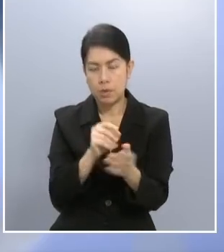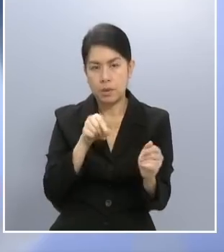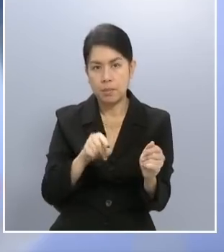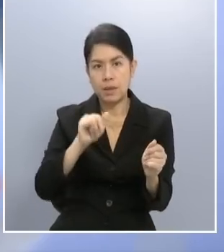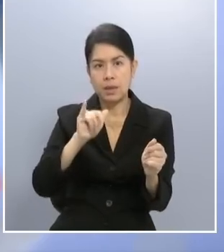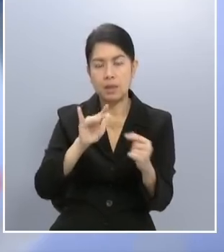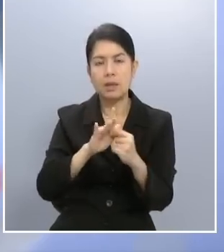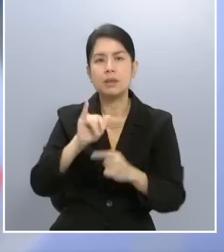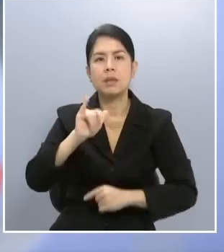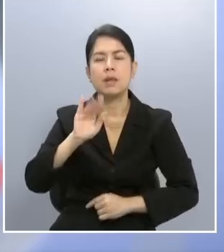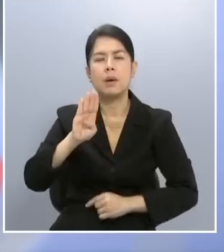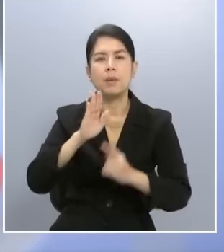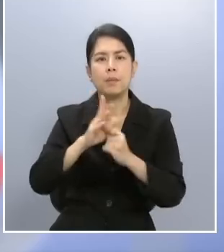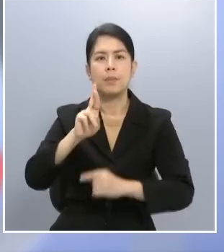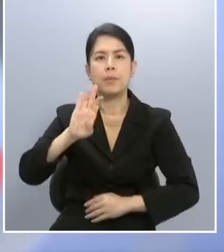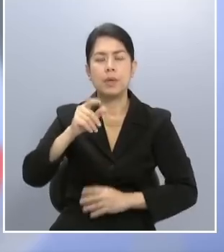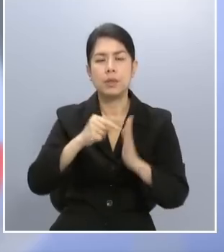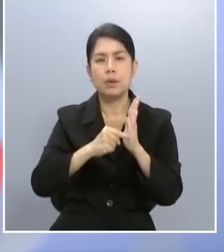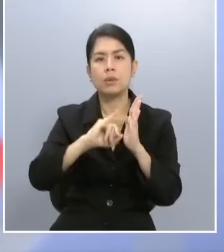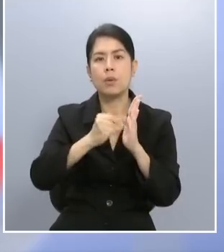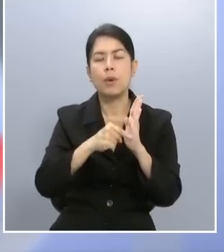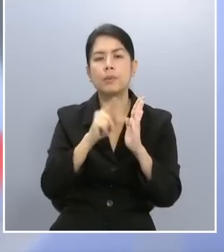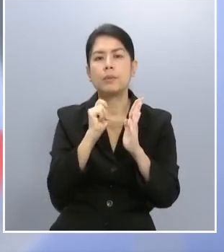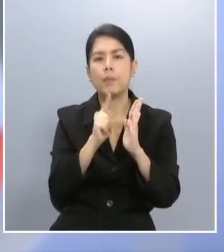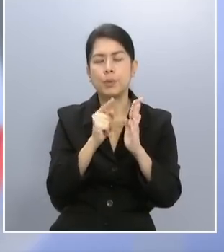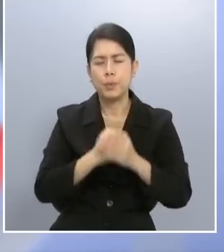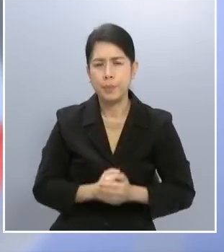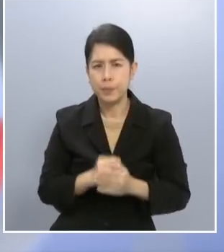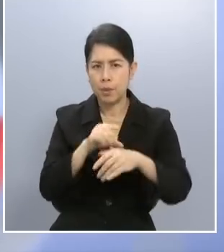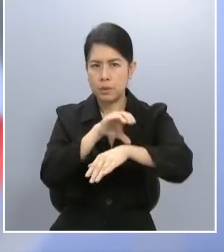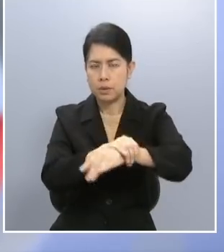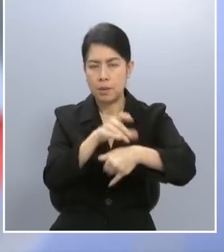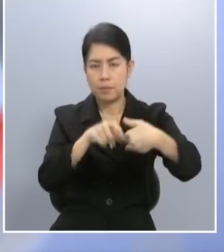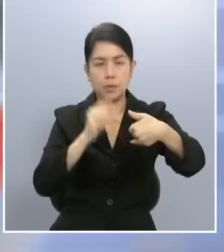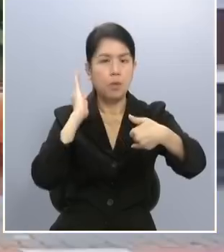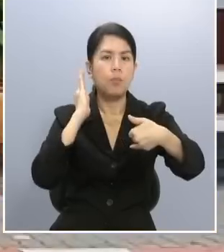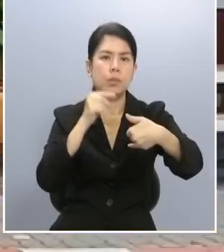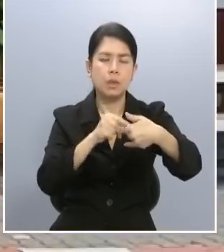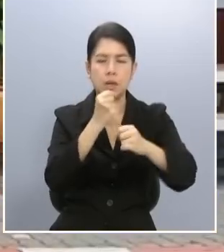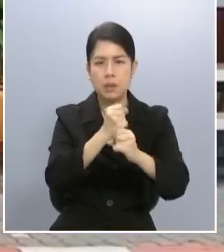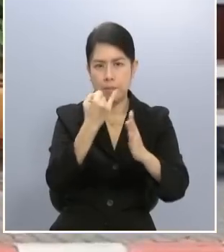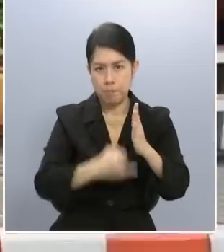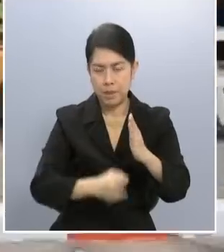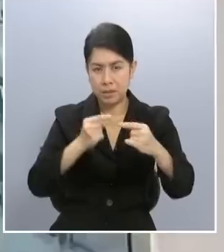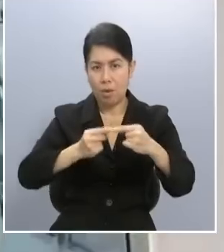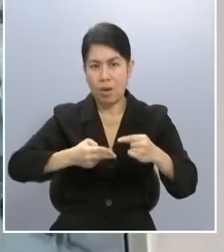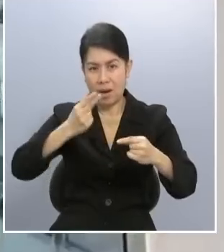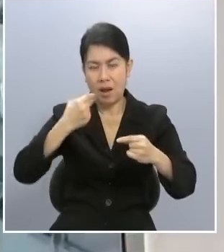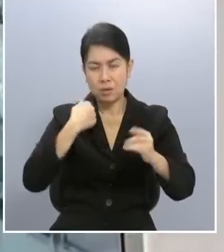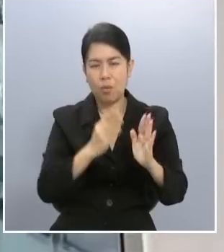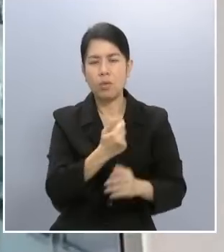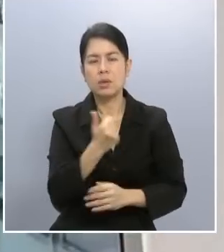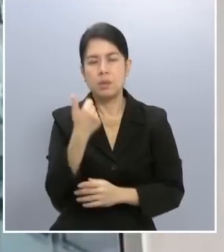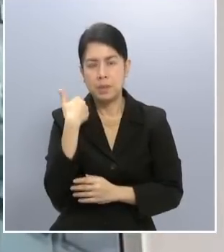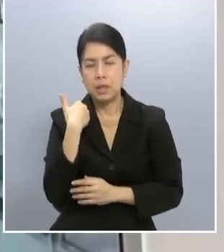ควบคุมตัวคุณเดชาไปเนาะใช่ค่ะขึ้นรถส่งฝากขังที่ศาลจังหวัดธัญบุรีเขาหาคือค่าผู้อื่นพยายามฆ่าเจ้าพนักงานขณะ